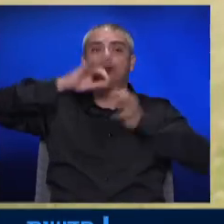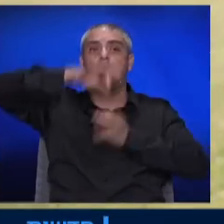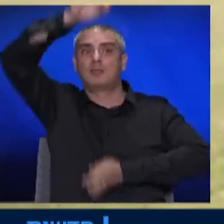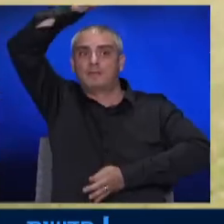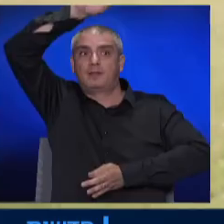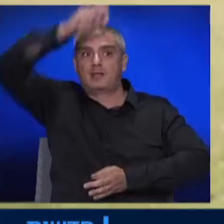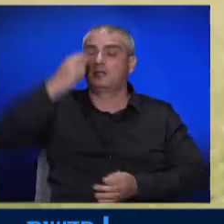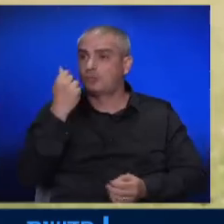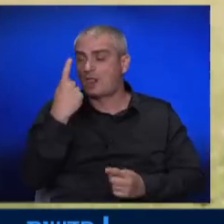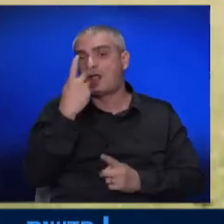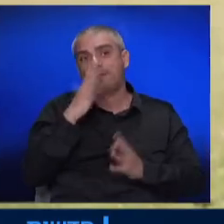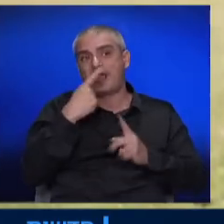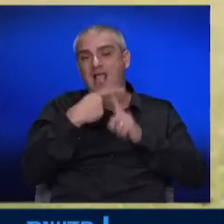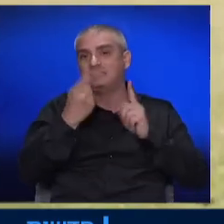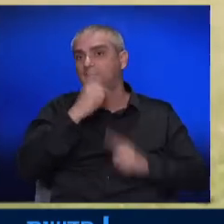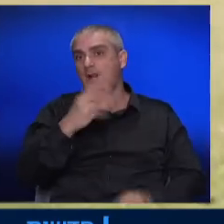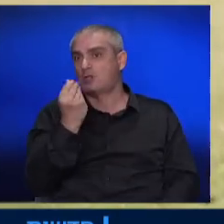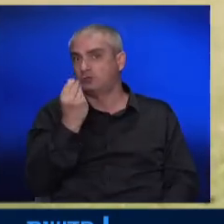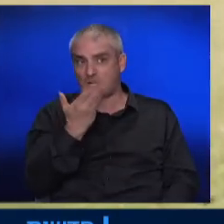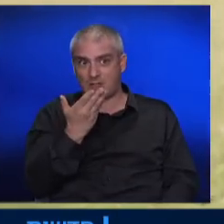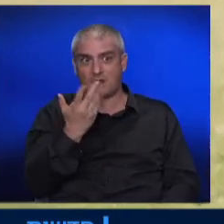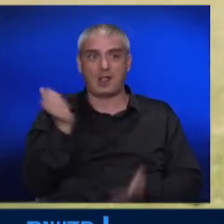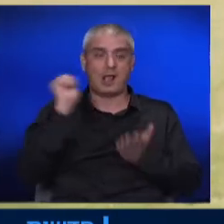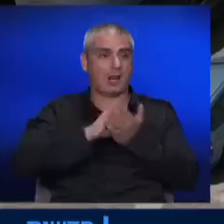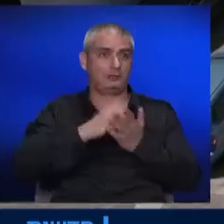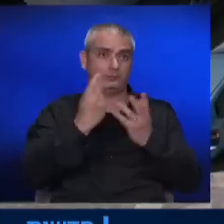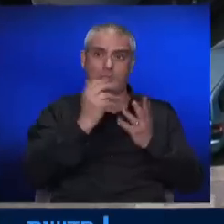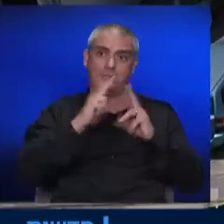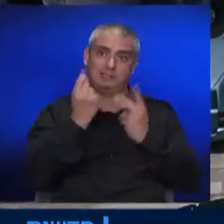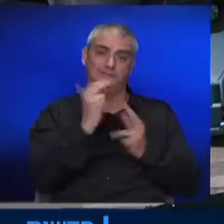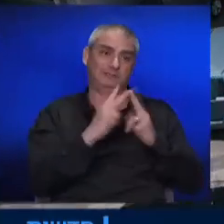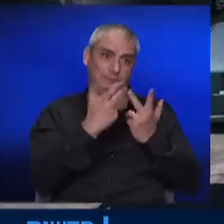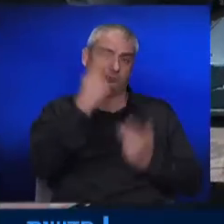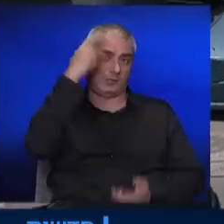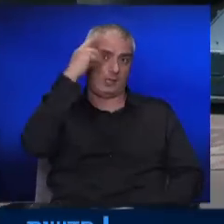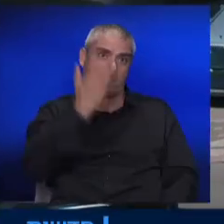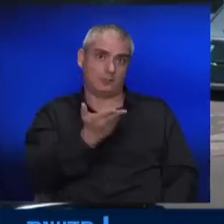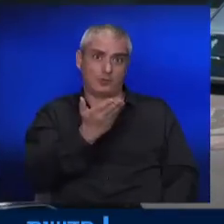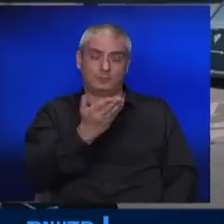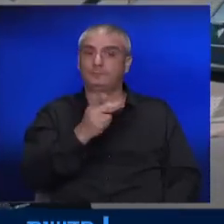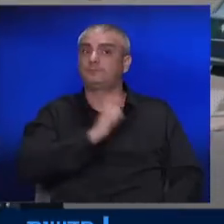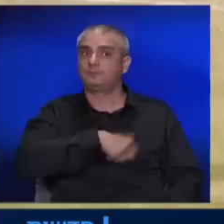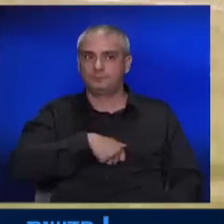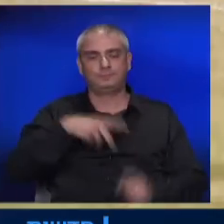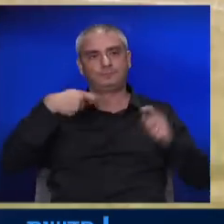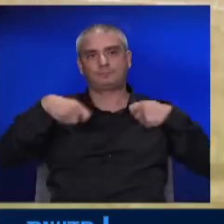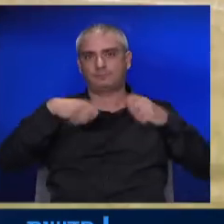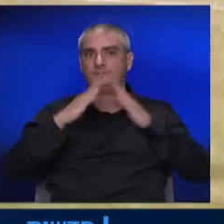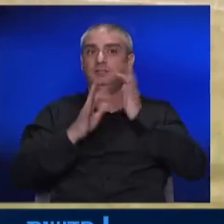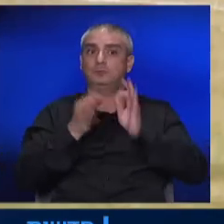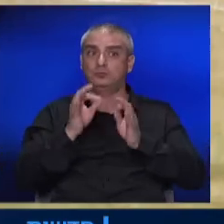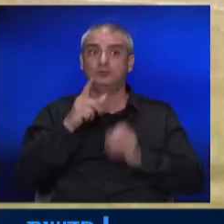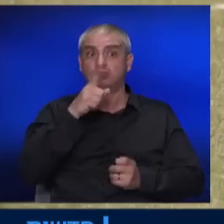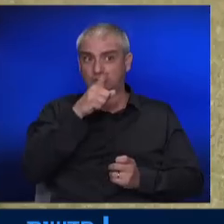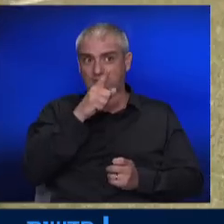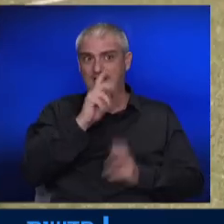בערך 500,000 שקל על חשבון כספי ציבור. זה הרעיון. המועצה הגיעה איתו להסדר בבית המשפט שהיא, כלומר הציבור, ישלם